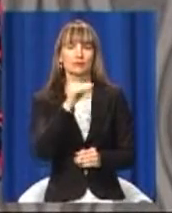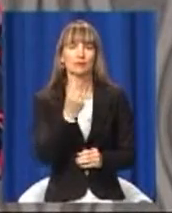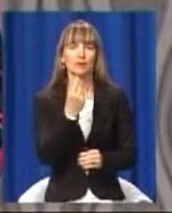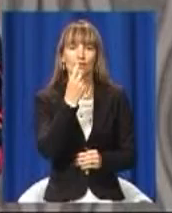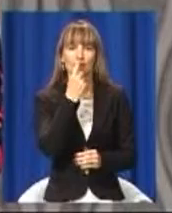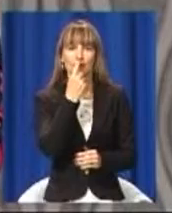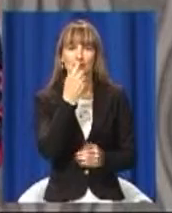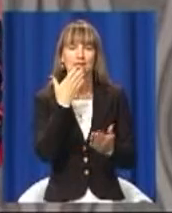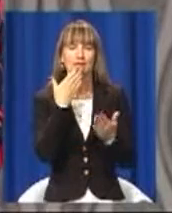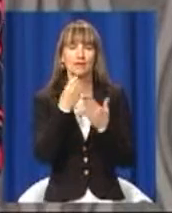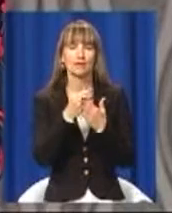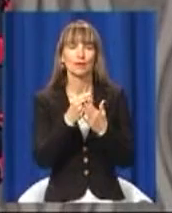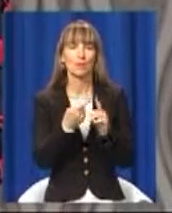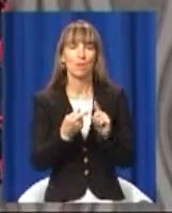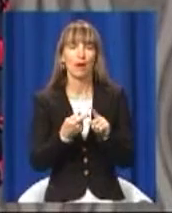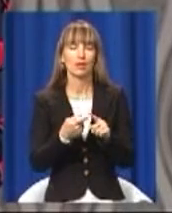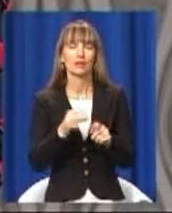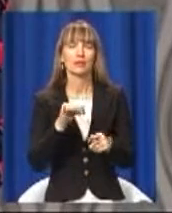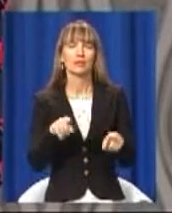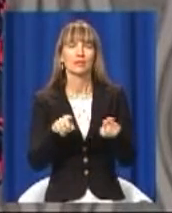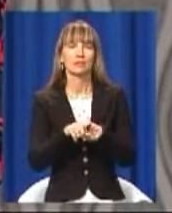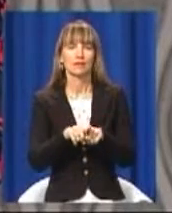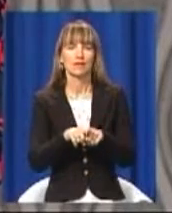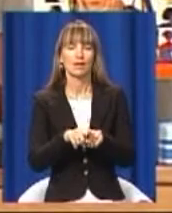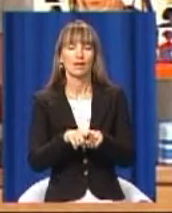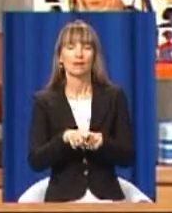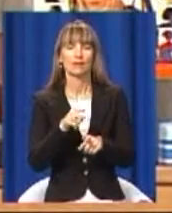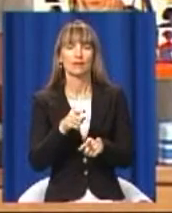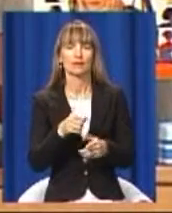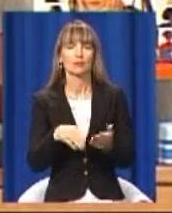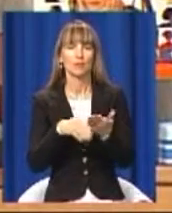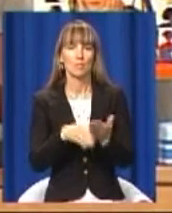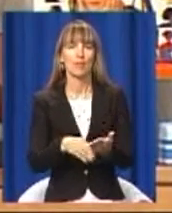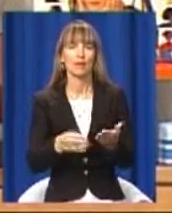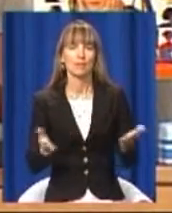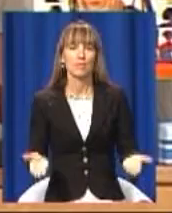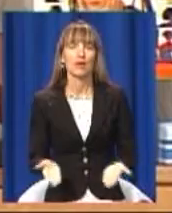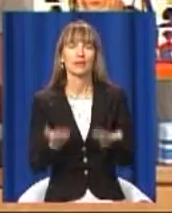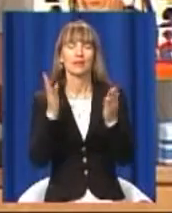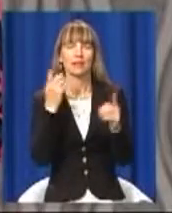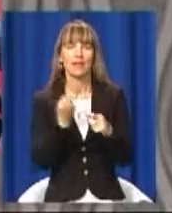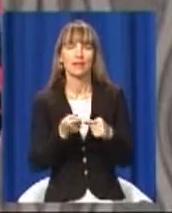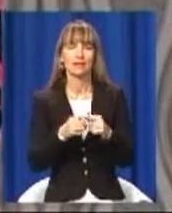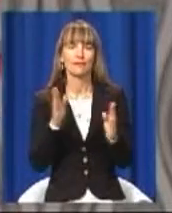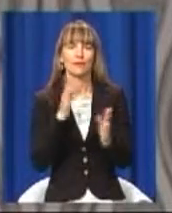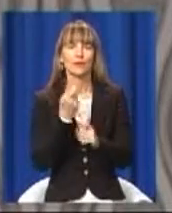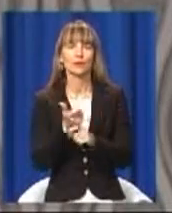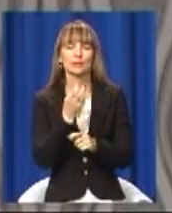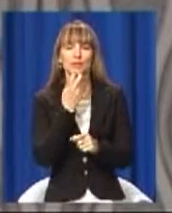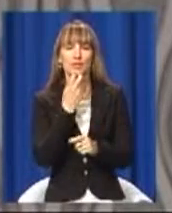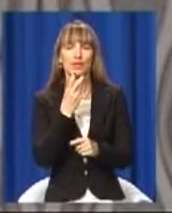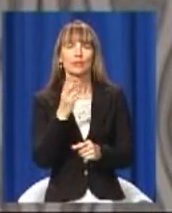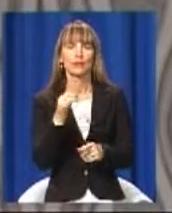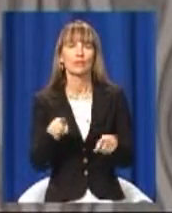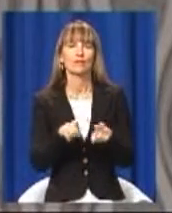ніс свій палець. І таким чином якось він сприймає цим, стимулює підняття цього всього кортежу у повітря. Тобто я дуже сміялася з цього,